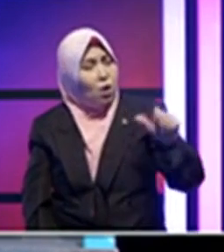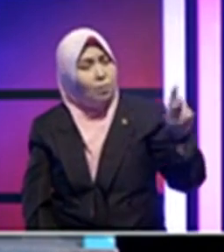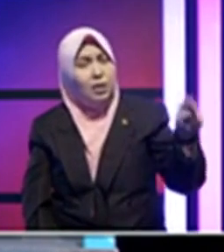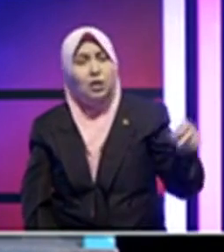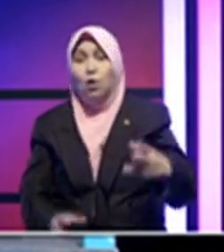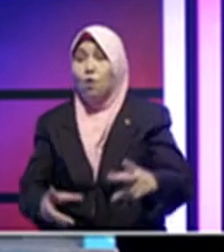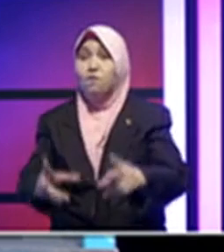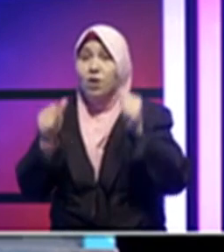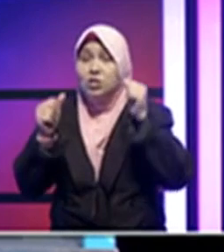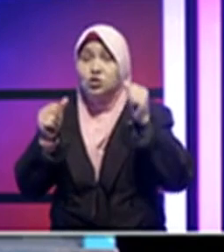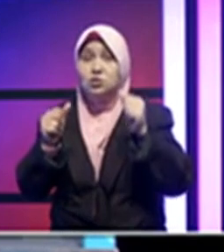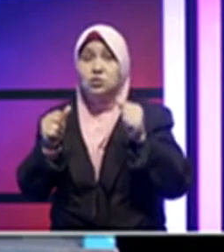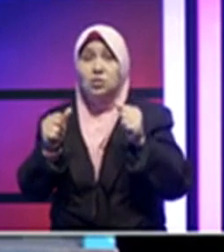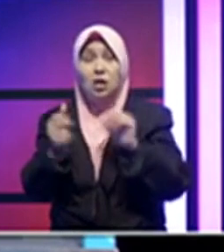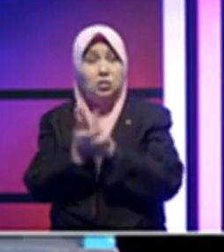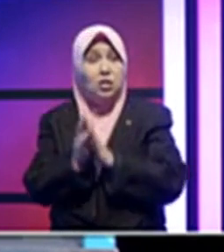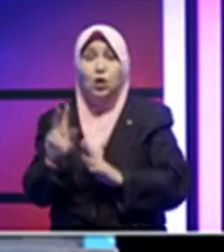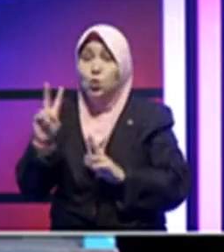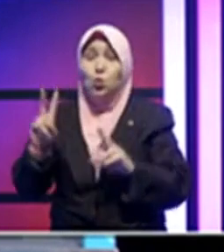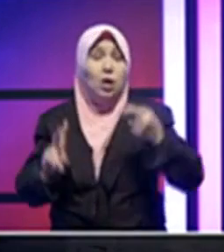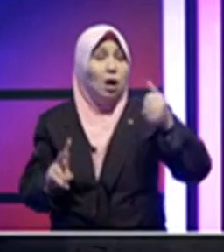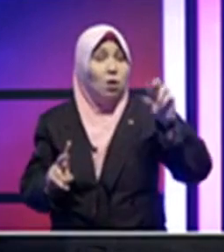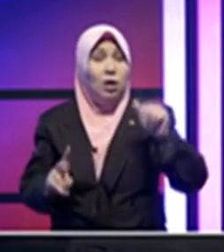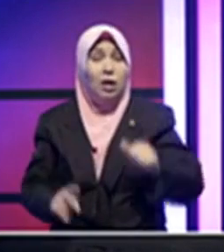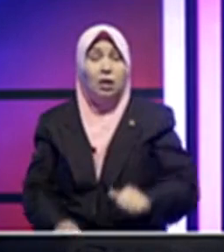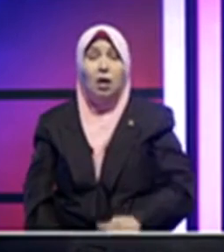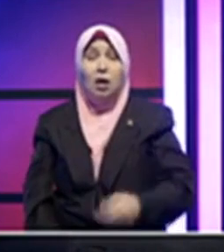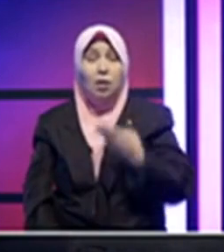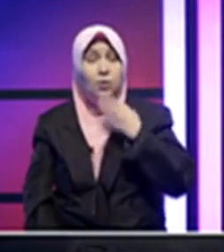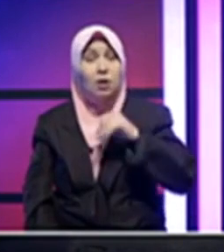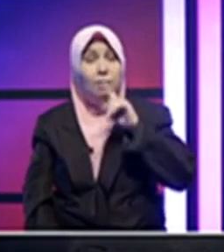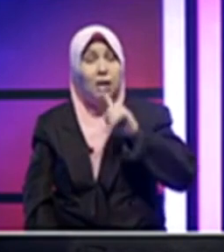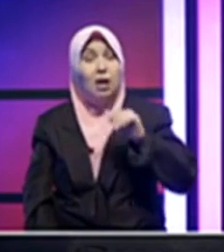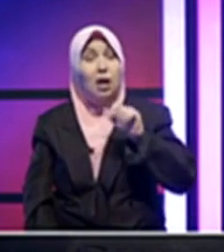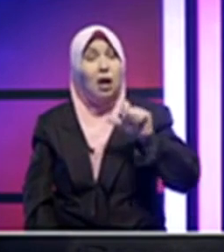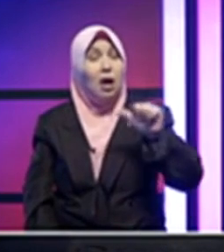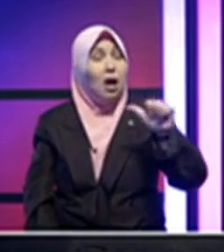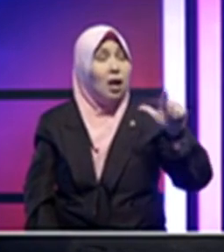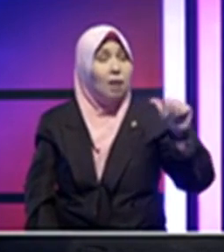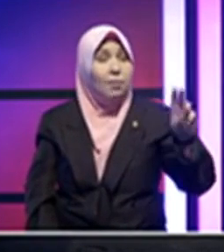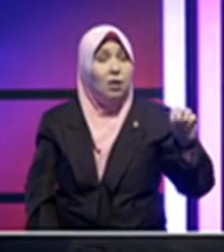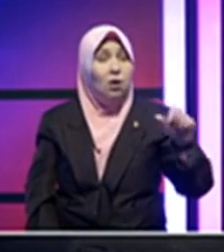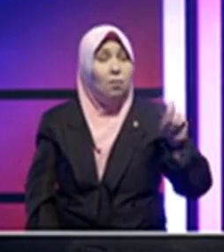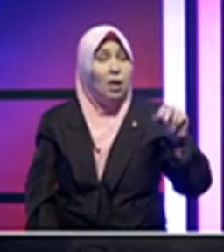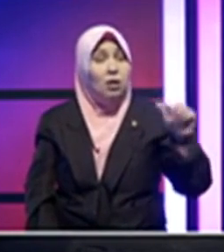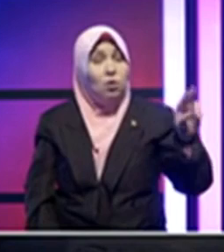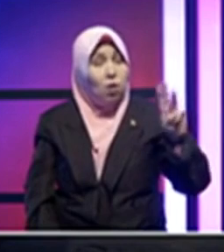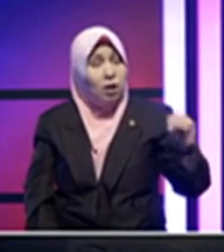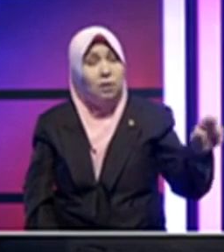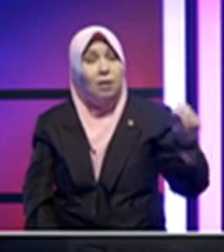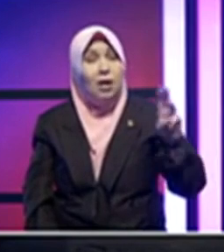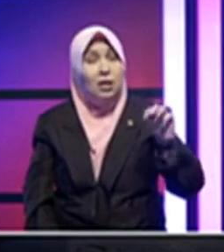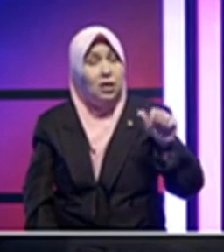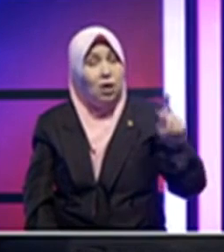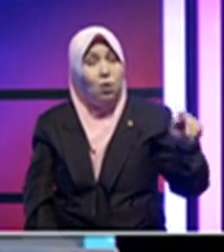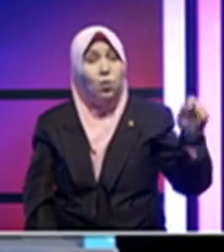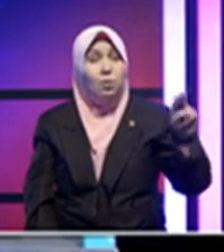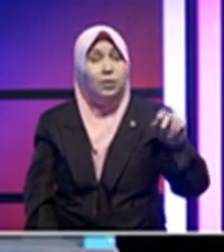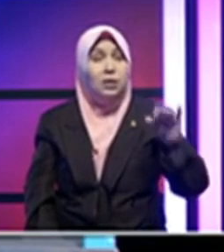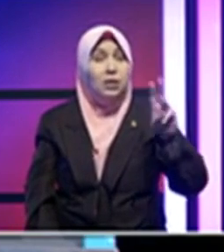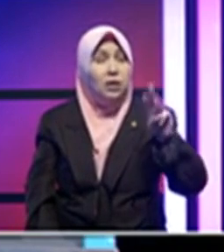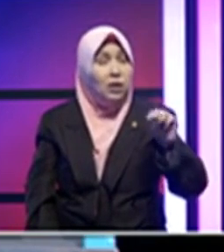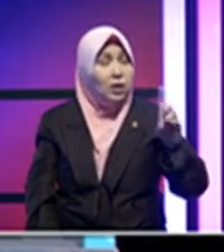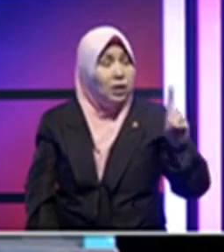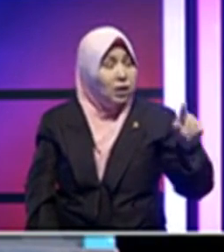yaumiddin. Dia baca pendek 2 je lah. Jadi tak sesuai kalau alhamdulillahi rabbil alamin arrahmanir rahim maliki